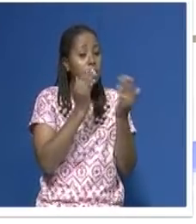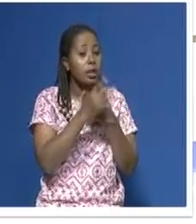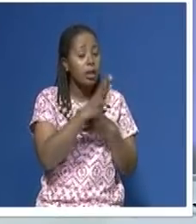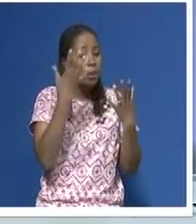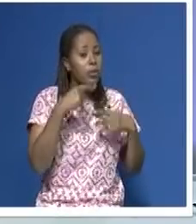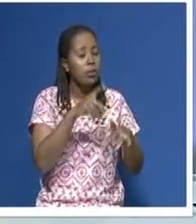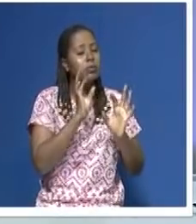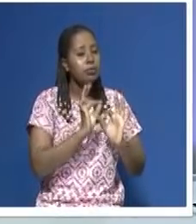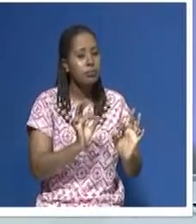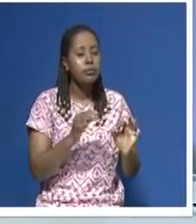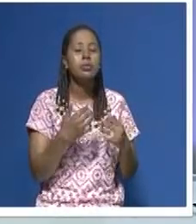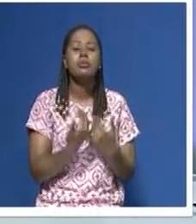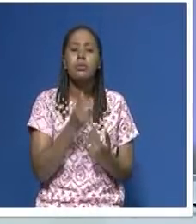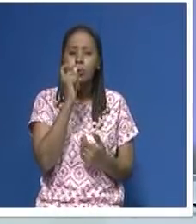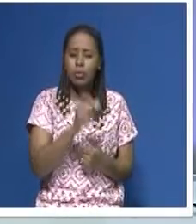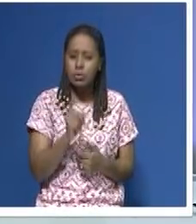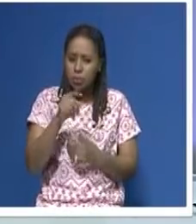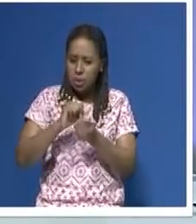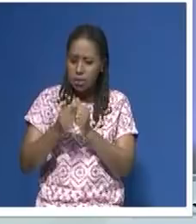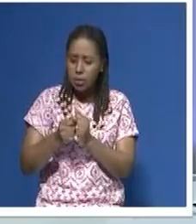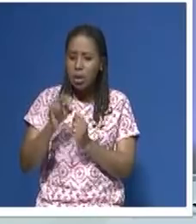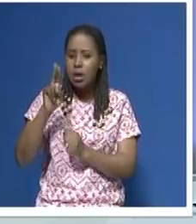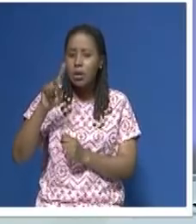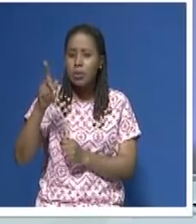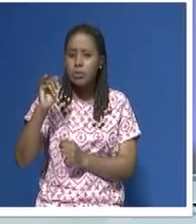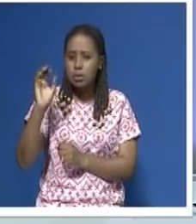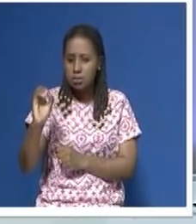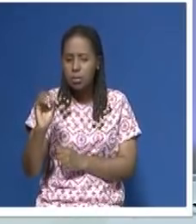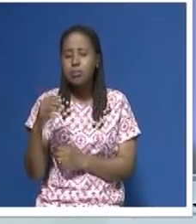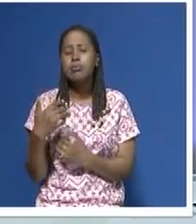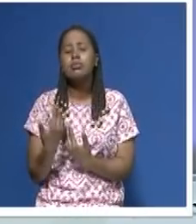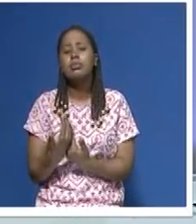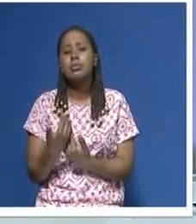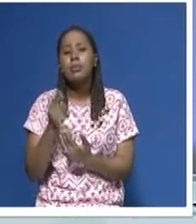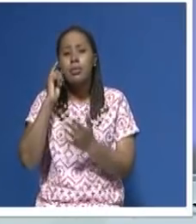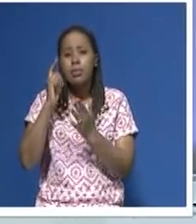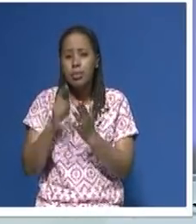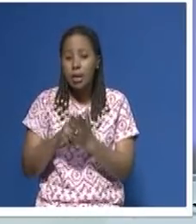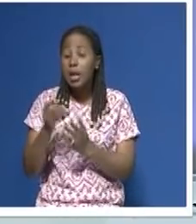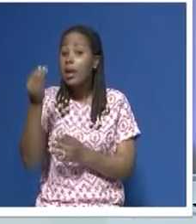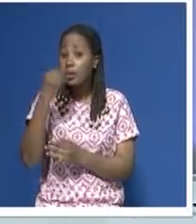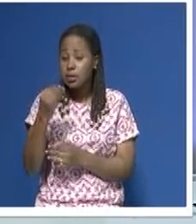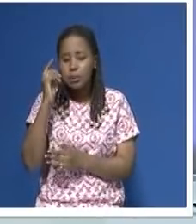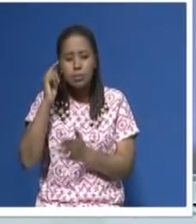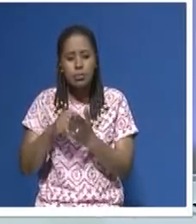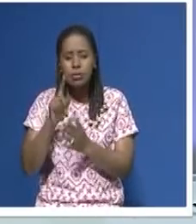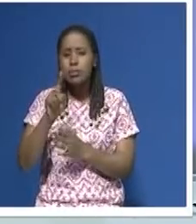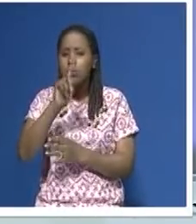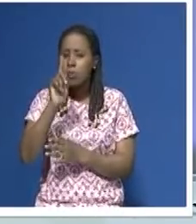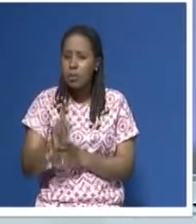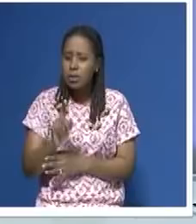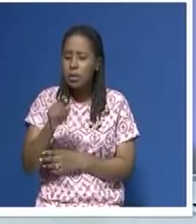juu. Sawa sawa. Watu wenye tatizo la mzio, kwa nini kwa maana ya allergy, kwa nini hawa wamekuwa